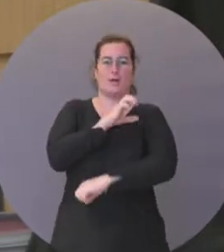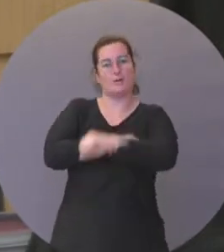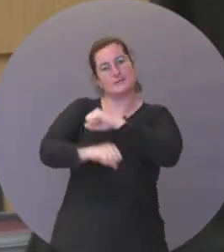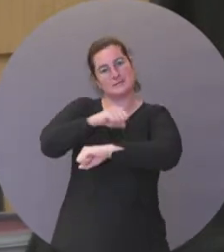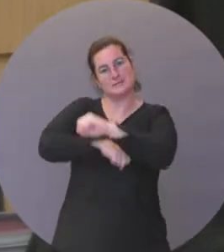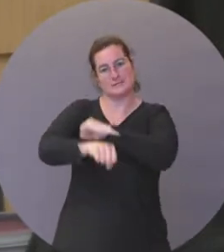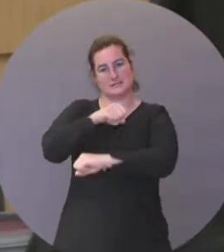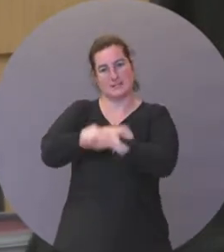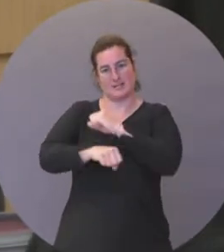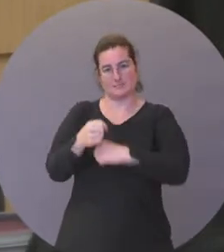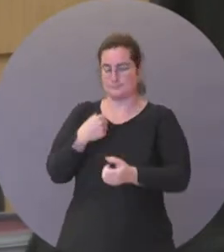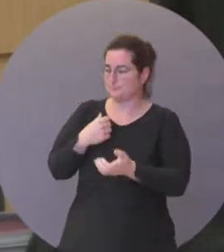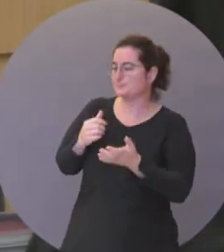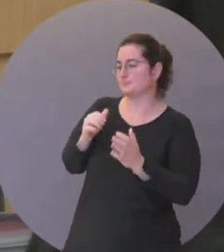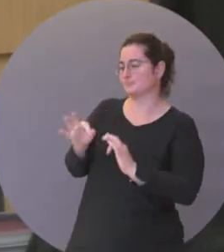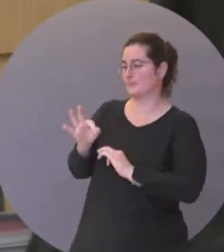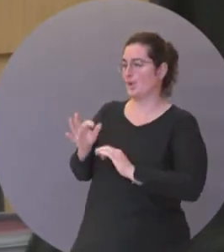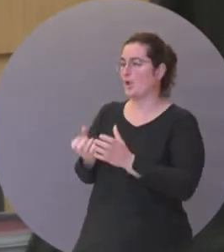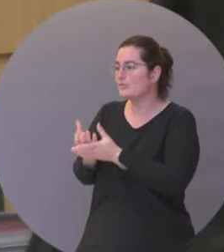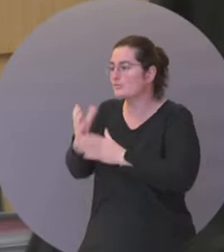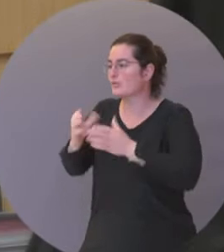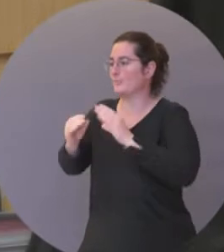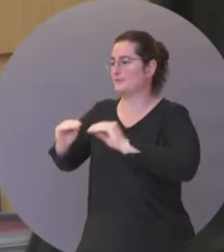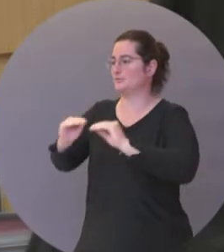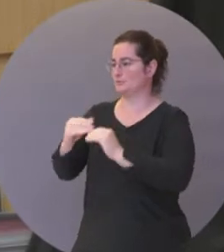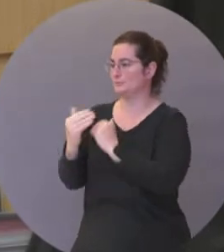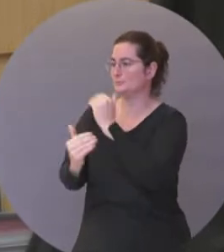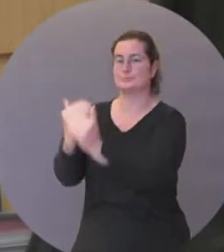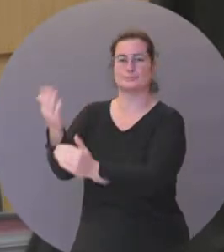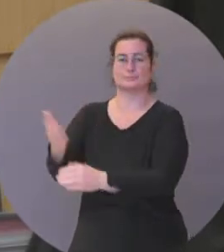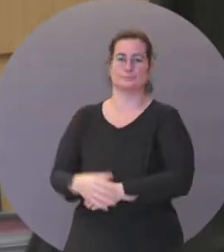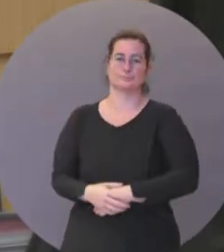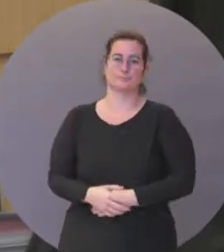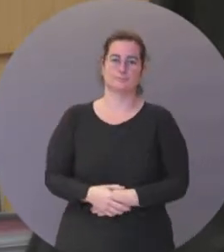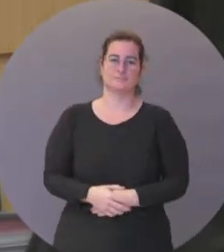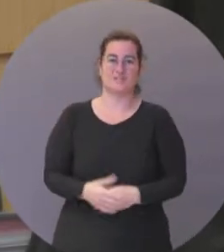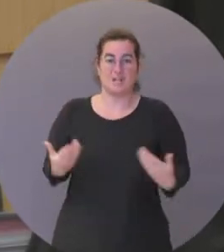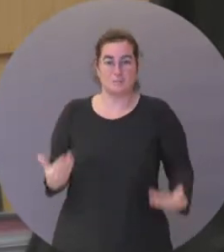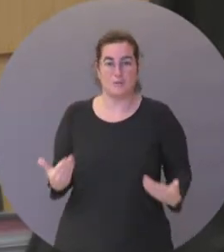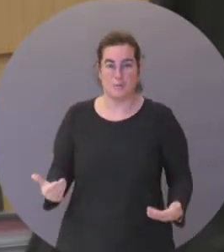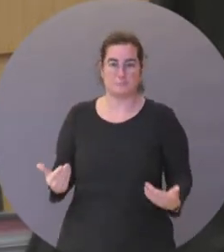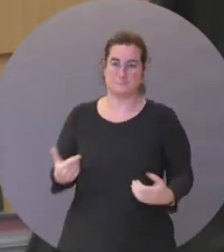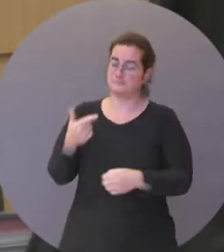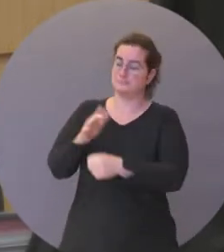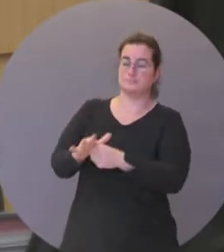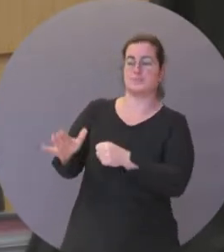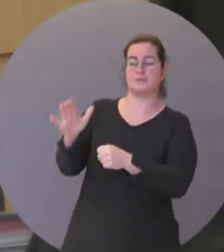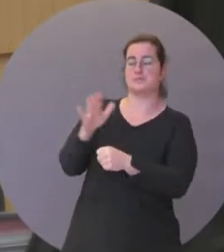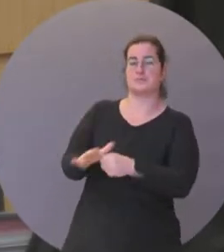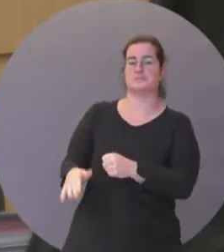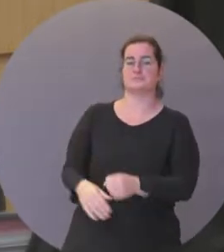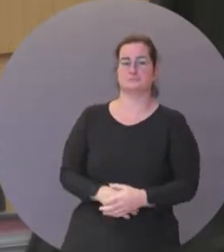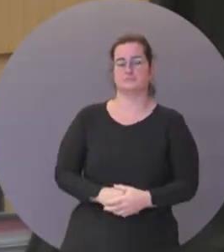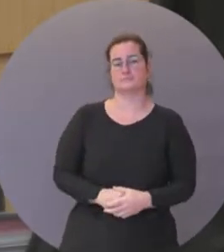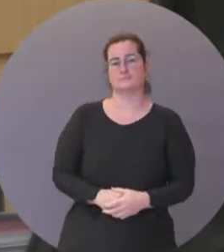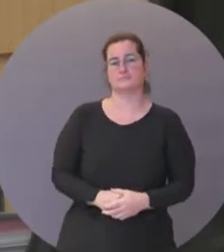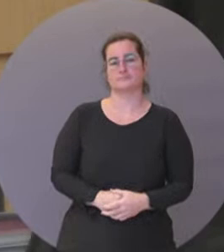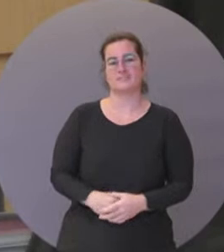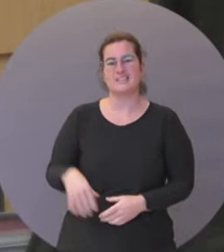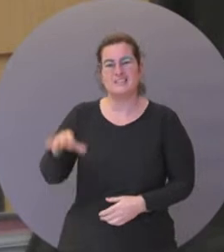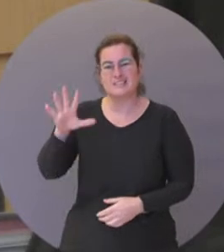bénéficiaires du RSA en l'état actuel ce n'est pas suffisant je rappelle à peine